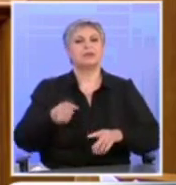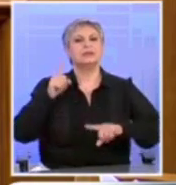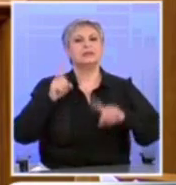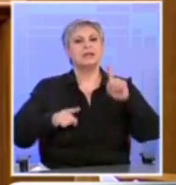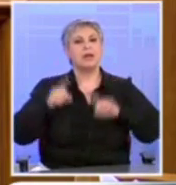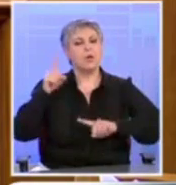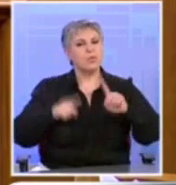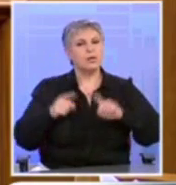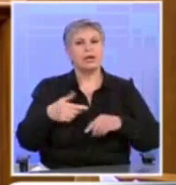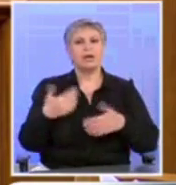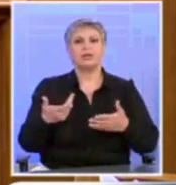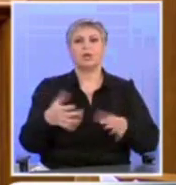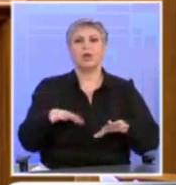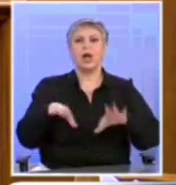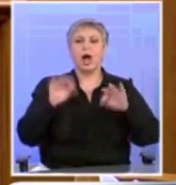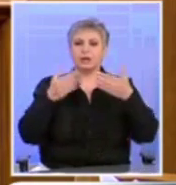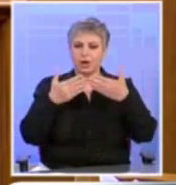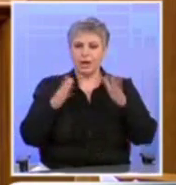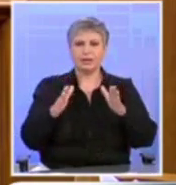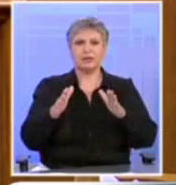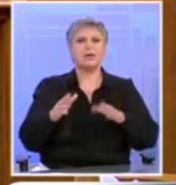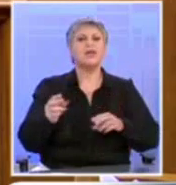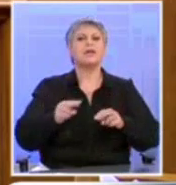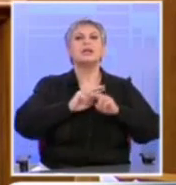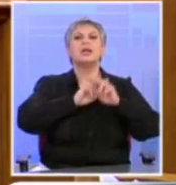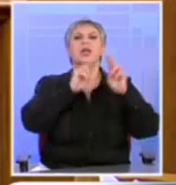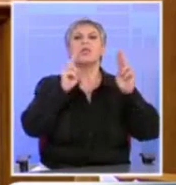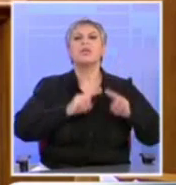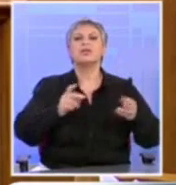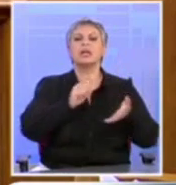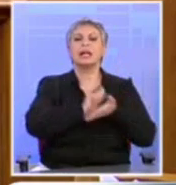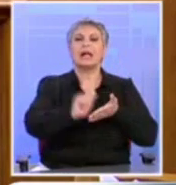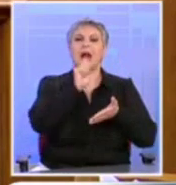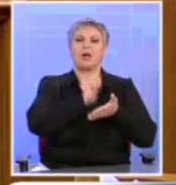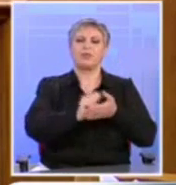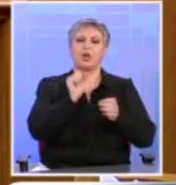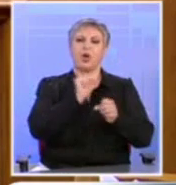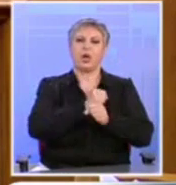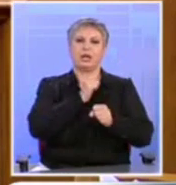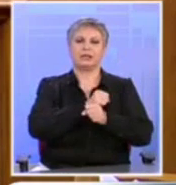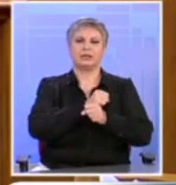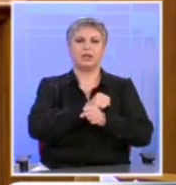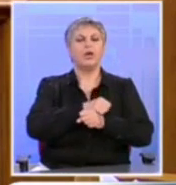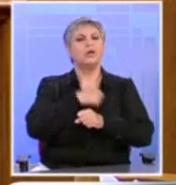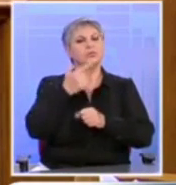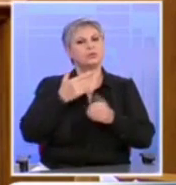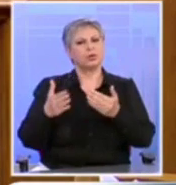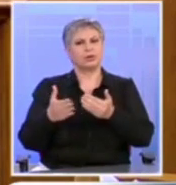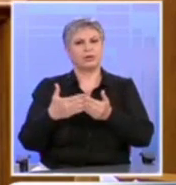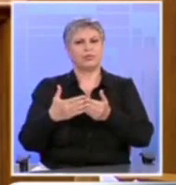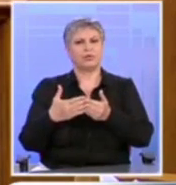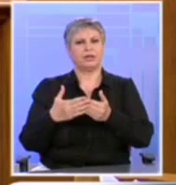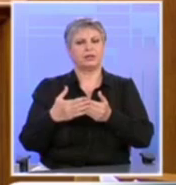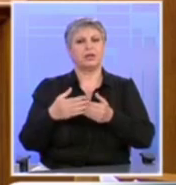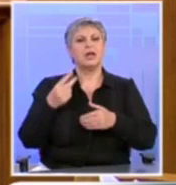βάση των κατευθύνσεων του ILO, του Διεθνούς Γραφείου Εργασίας. Και είναι πάρα πολύ χρήσιμο αυτό να